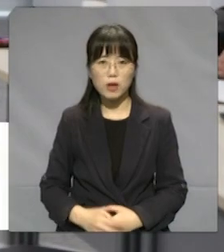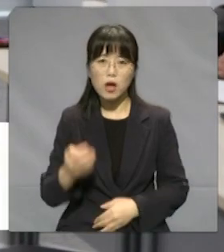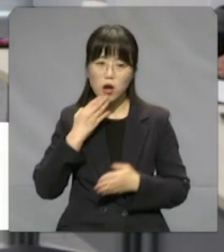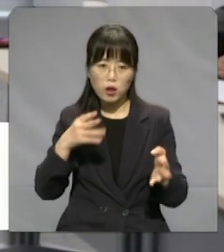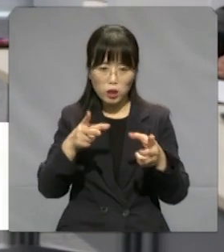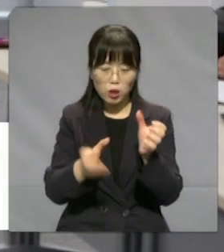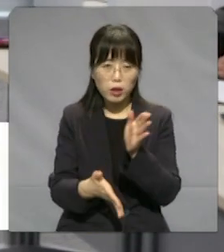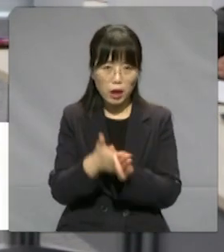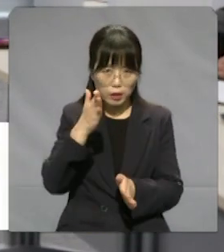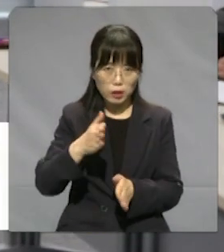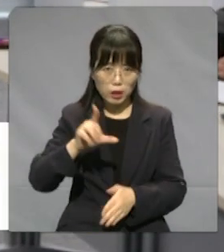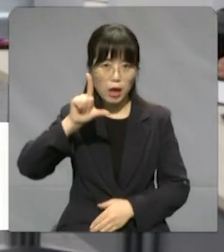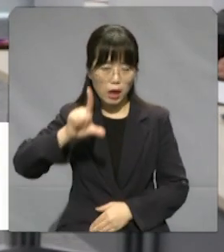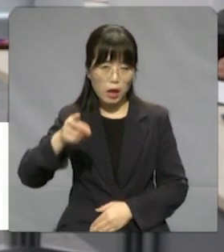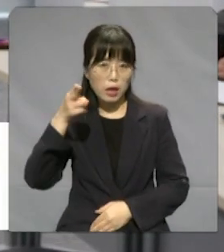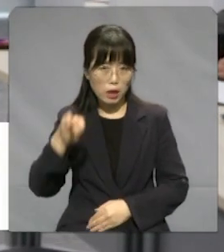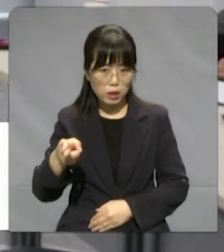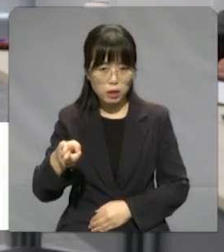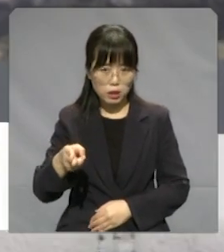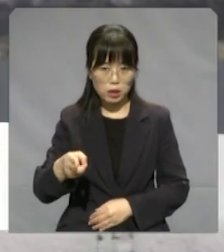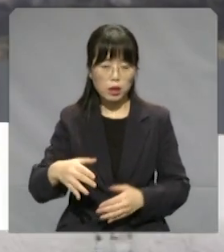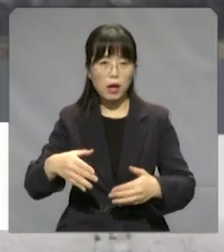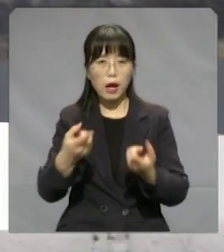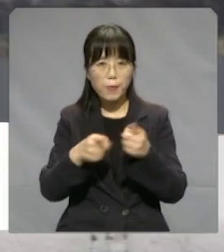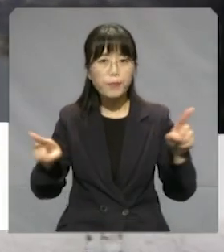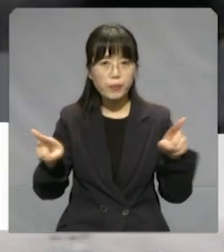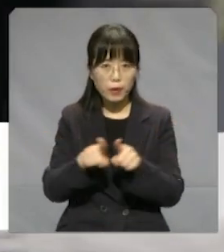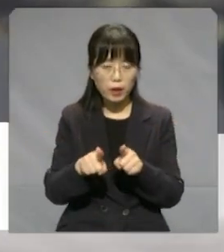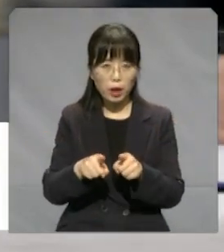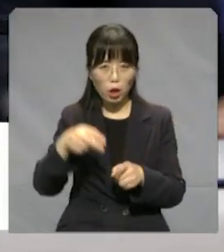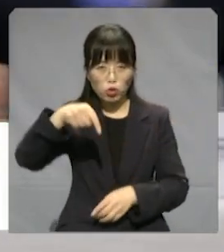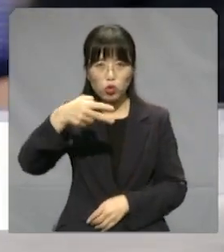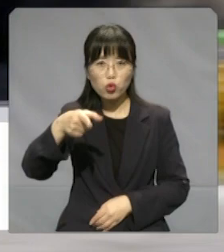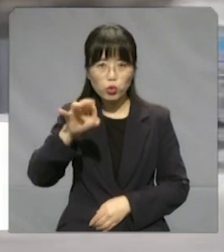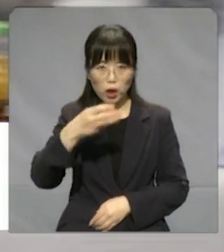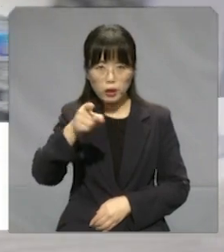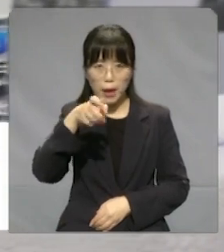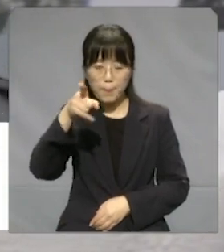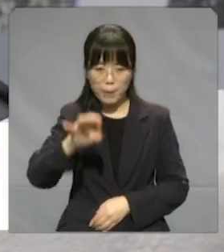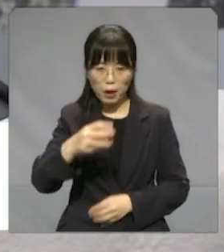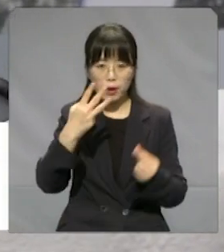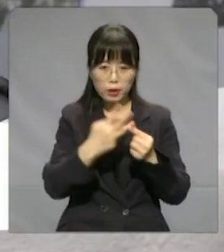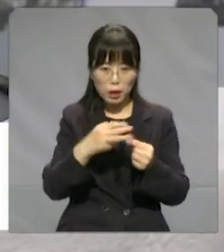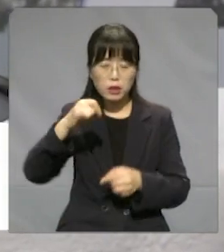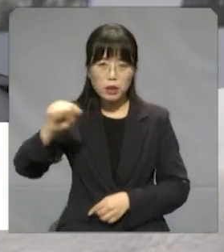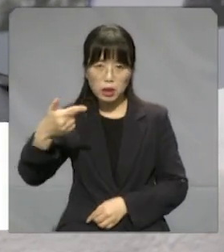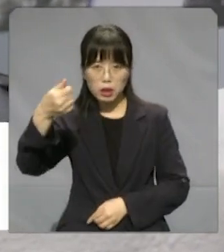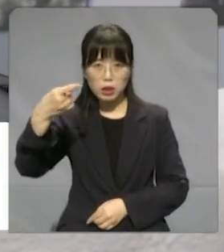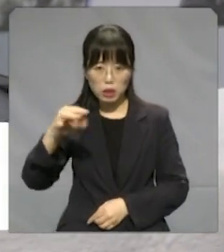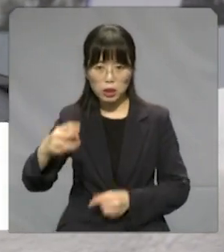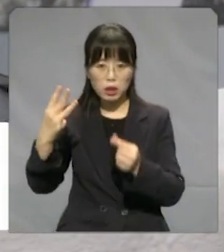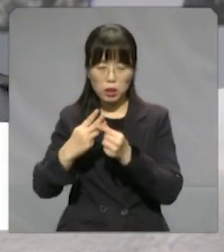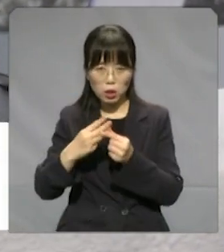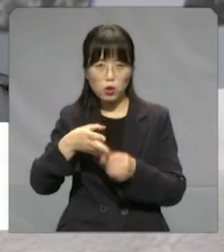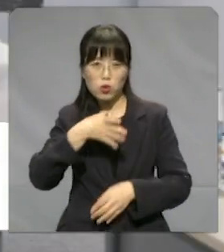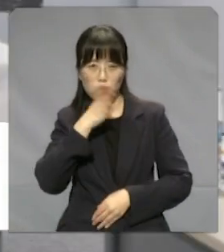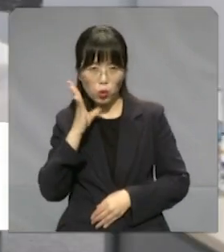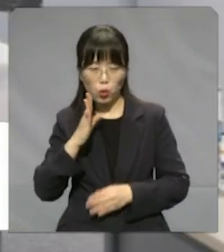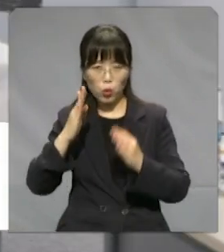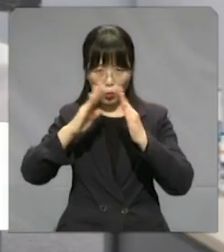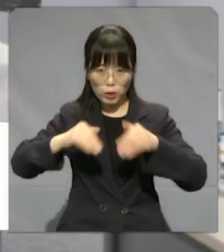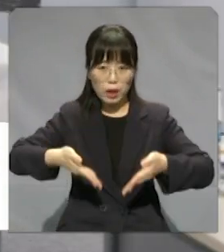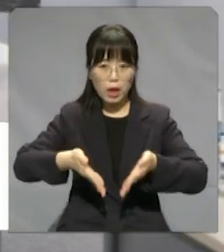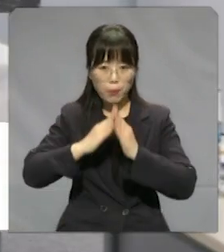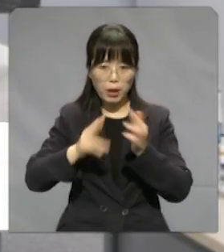경기 성남시가 한국 토지주택 공사 LH 손잡고 수정구 태평 3구역과 신흥 3구역에 노후 주거환경 개선을